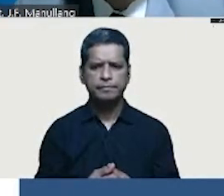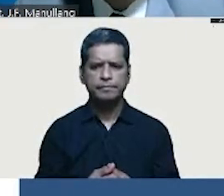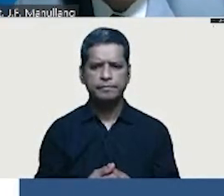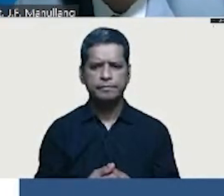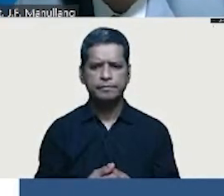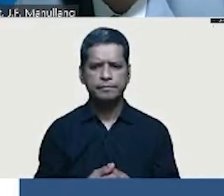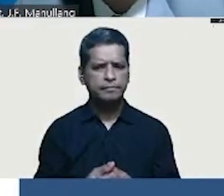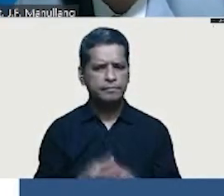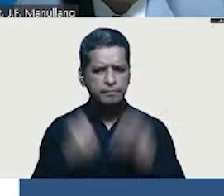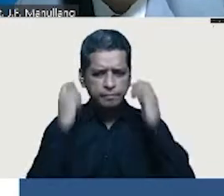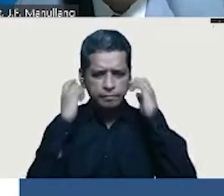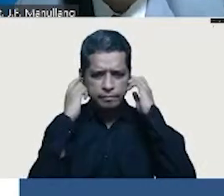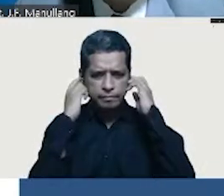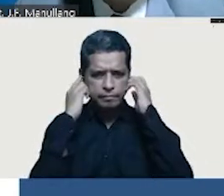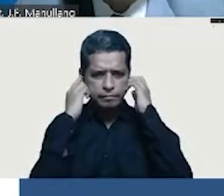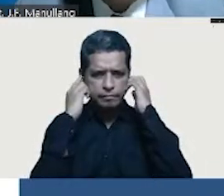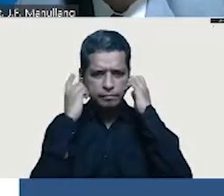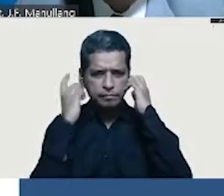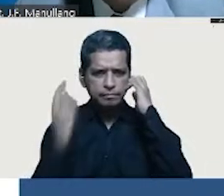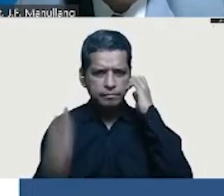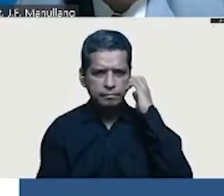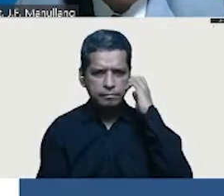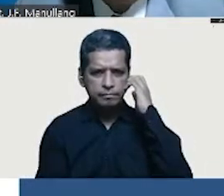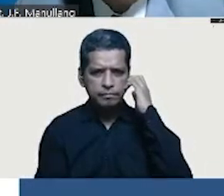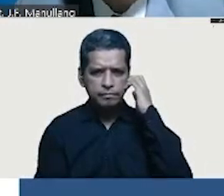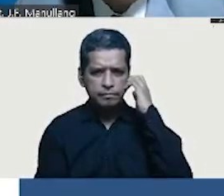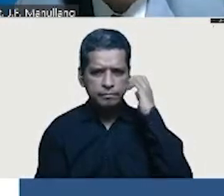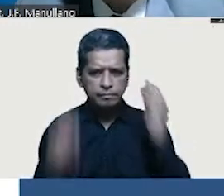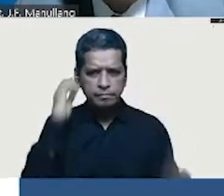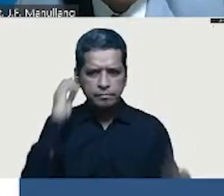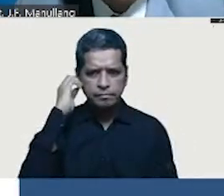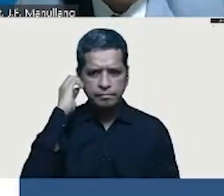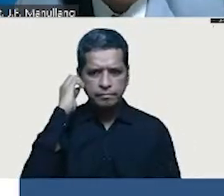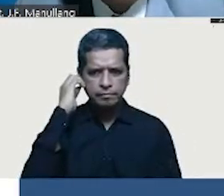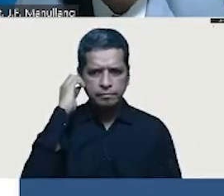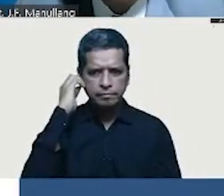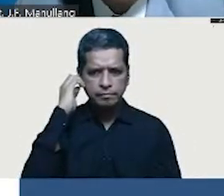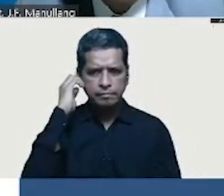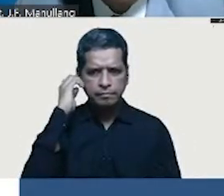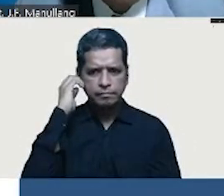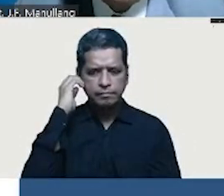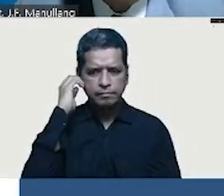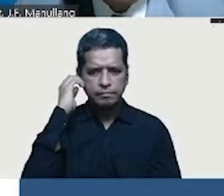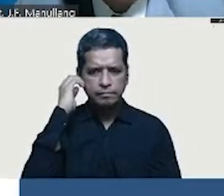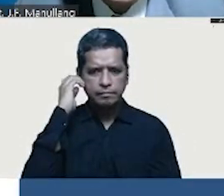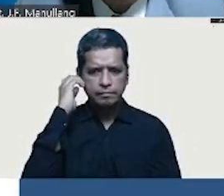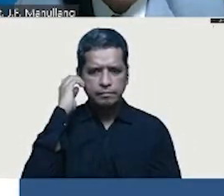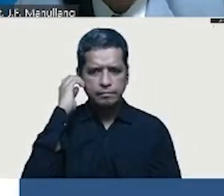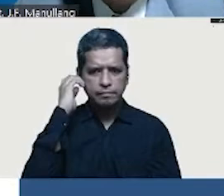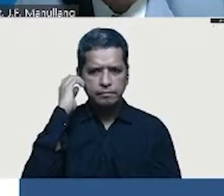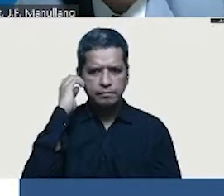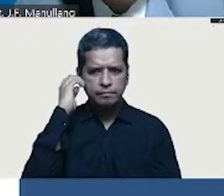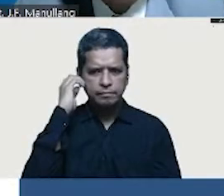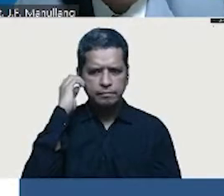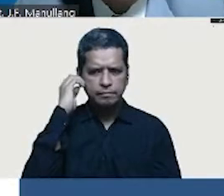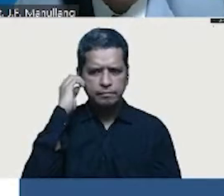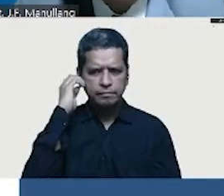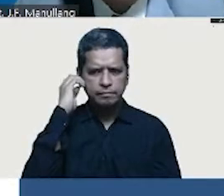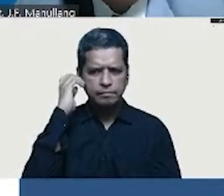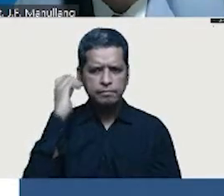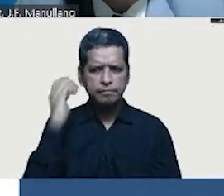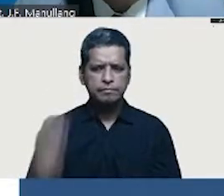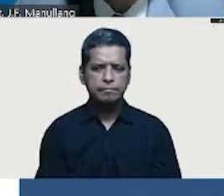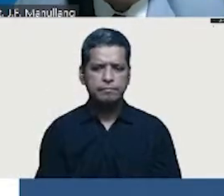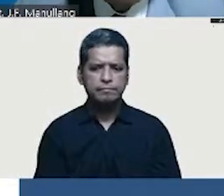disiksa yaitu mereka yang menyembah binatang serta fotonya itu dan barangsiapa yang telah menerima